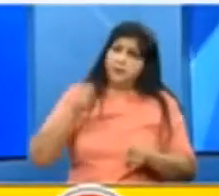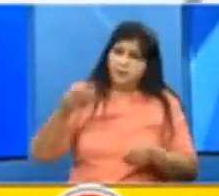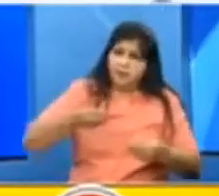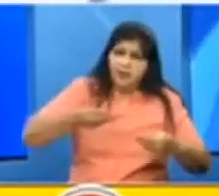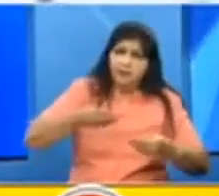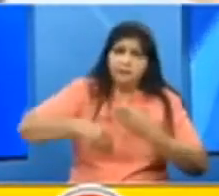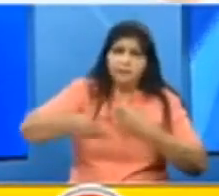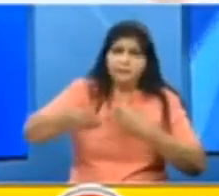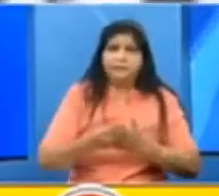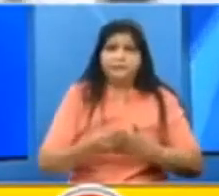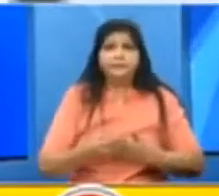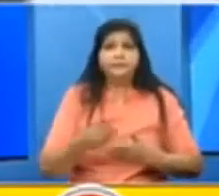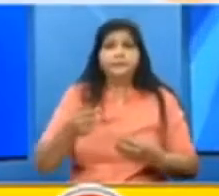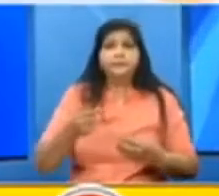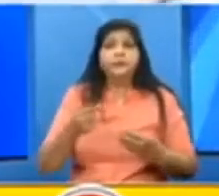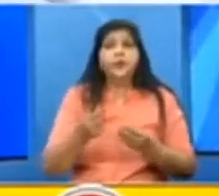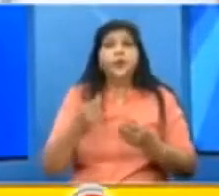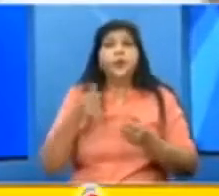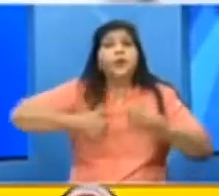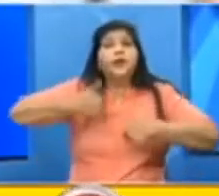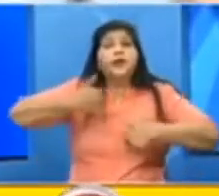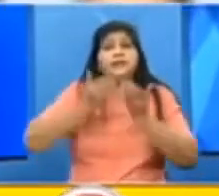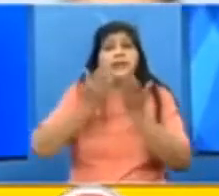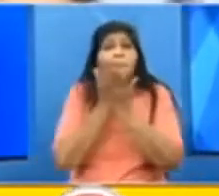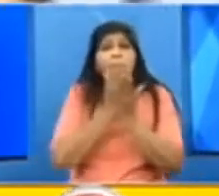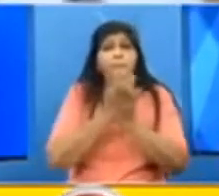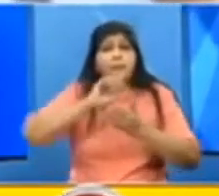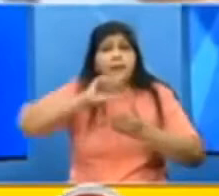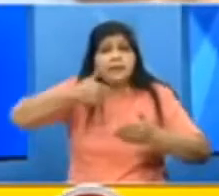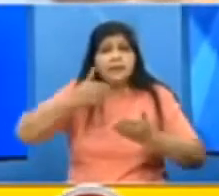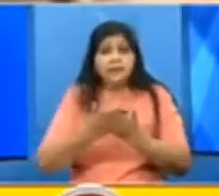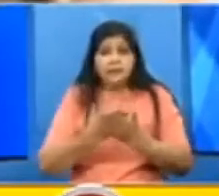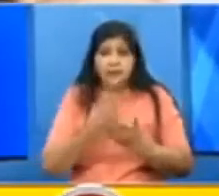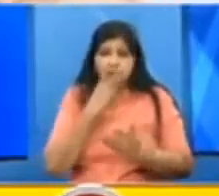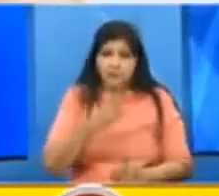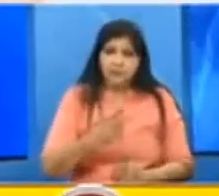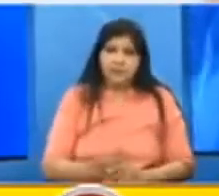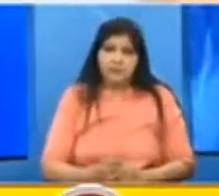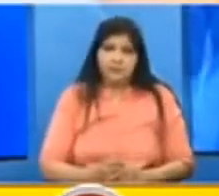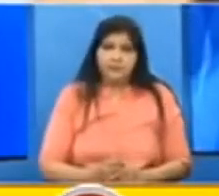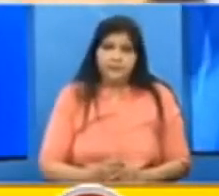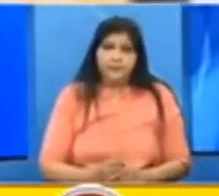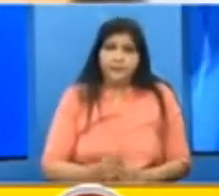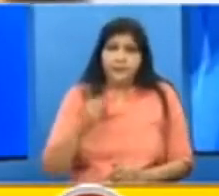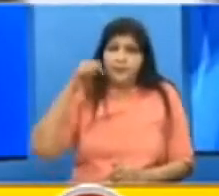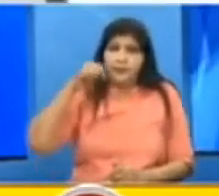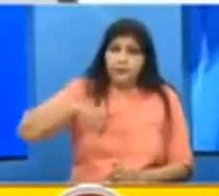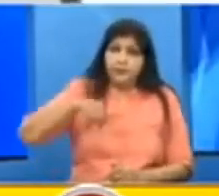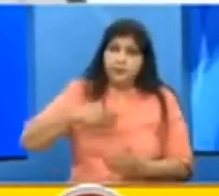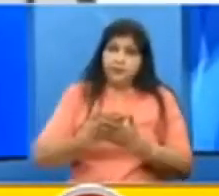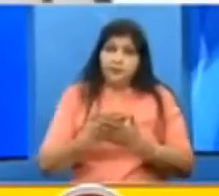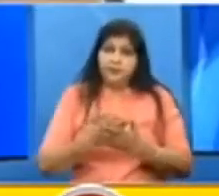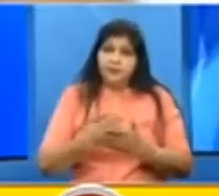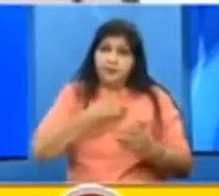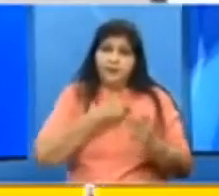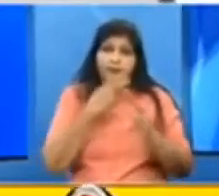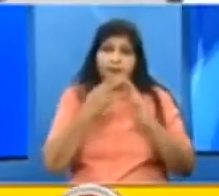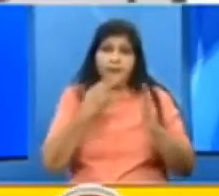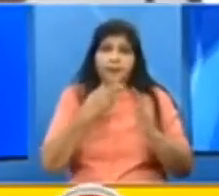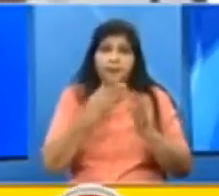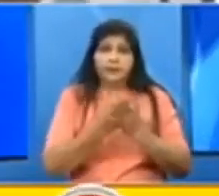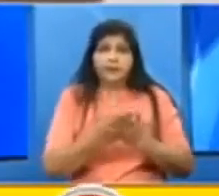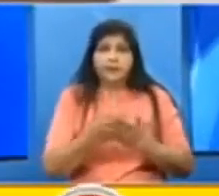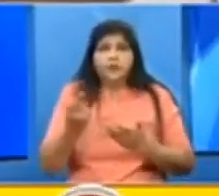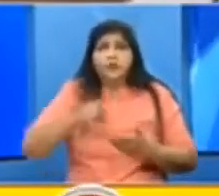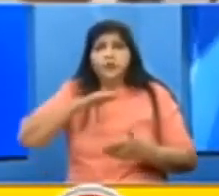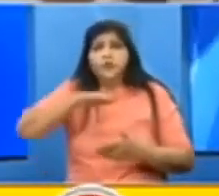में जो बोर्ड एग्जाम्स के रिजल्ट आए, उसमें भी दिखता है। आज मन की बात में हम